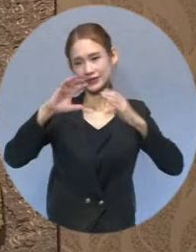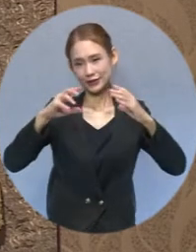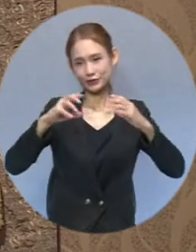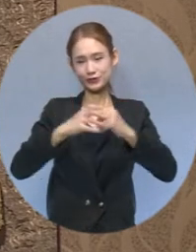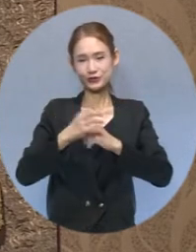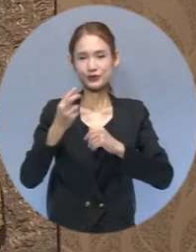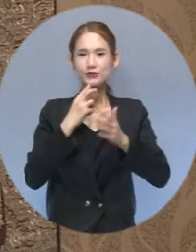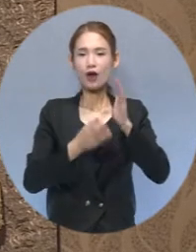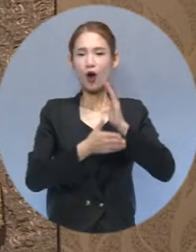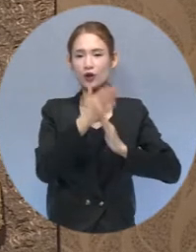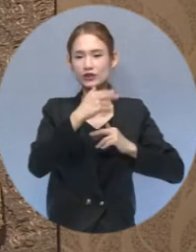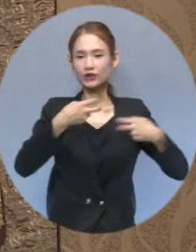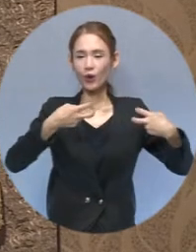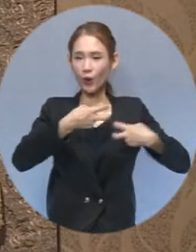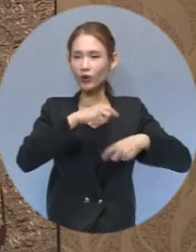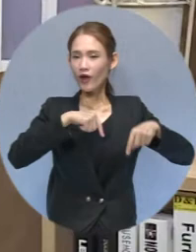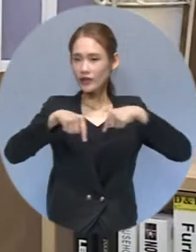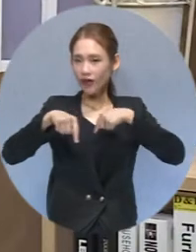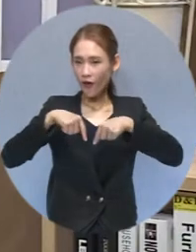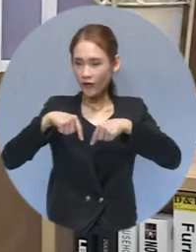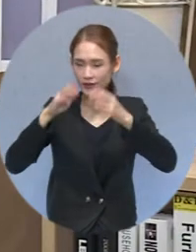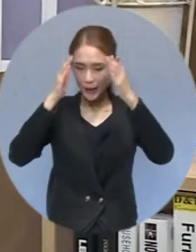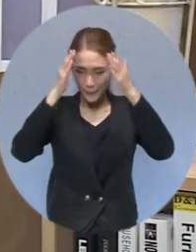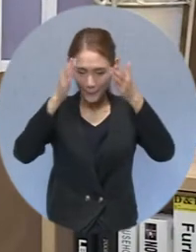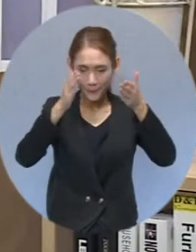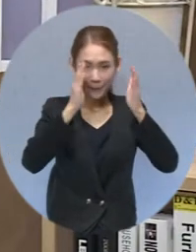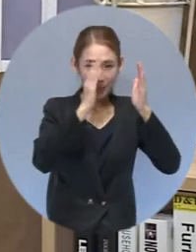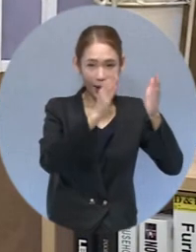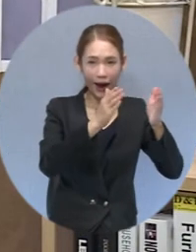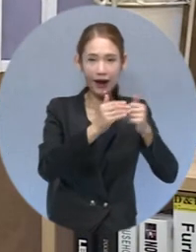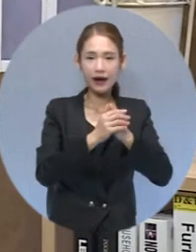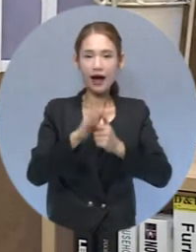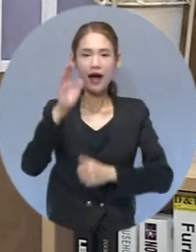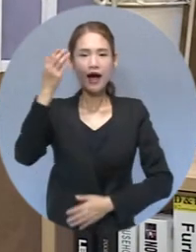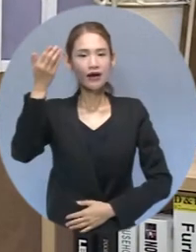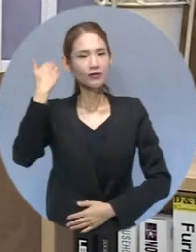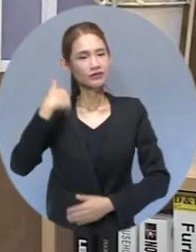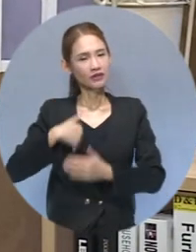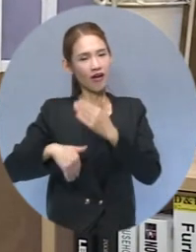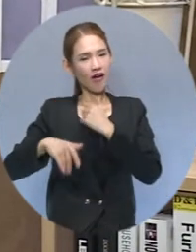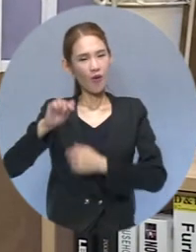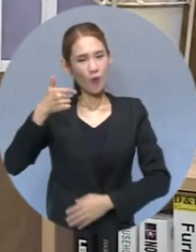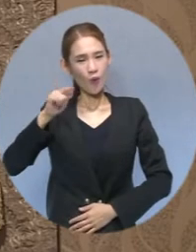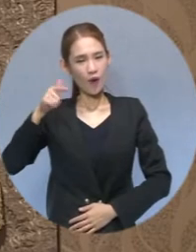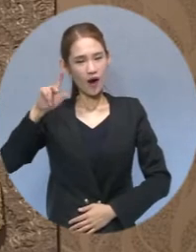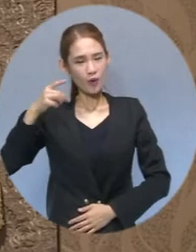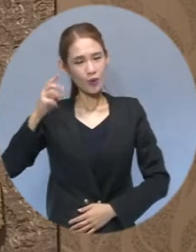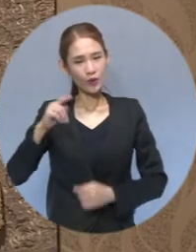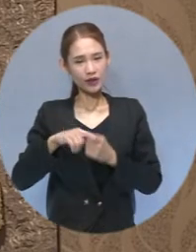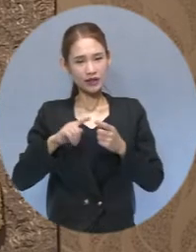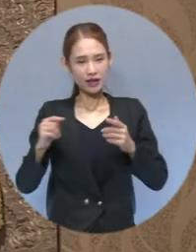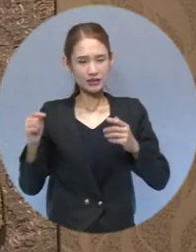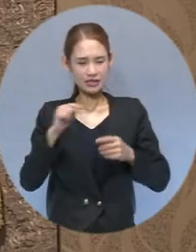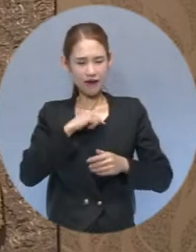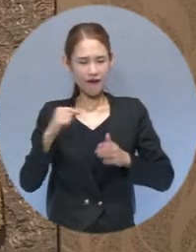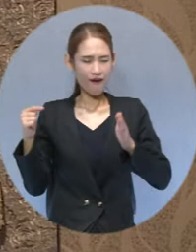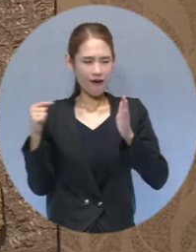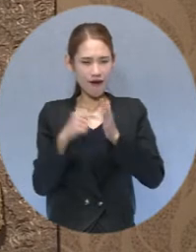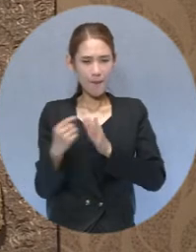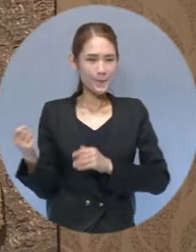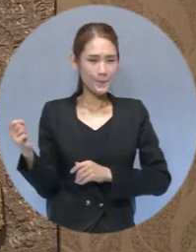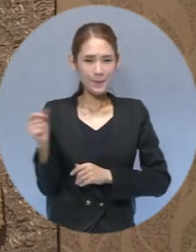서울시의 교통정책의 방향입니다. 예전에는 고가도로도 놓고 최대한 빨리 달릴 수 있는 방법으로만